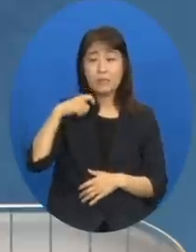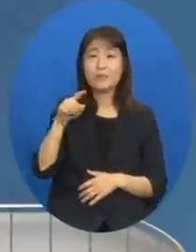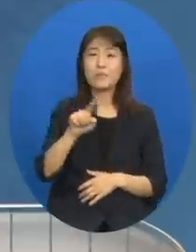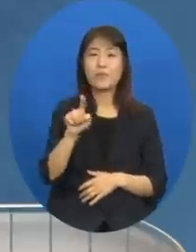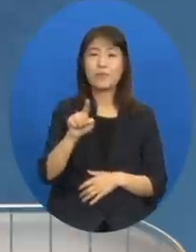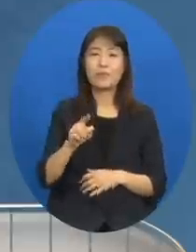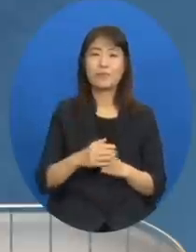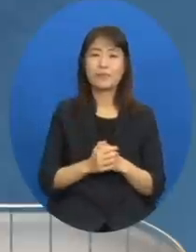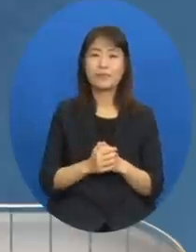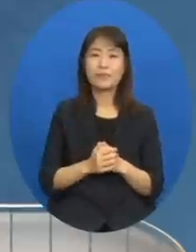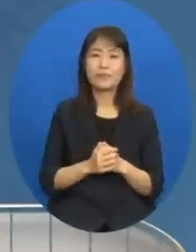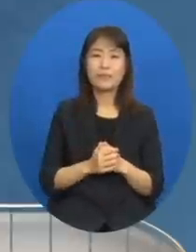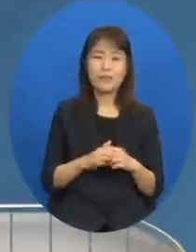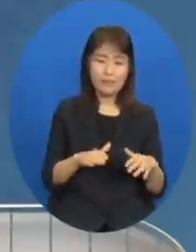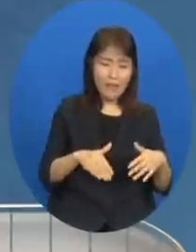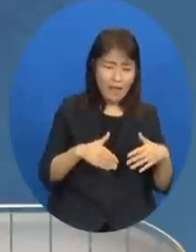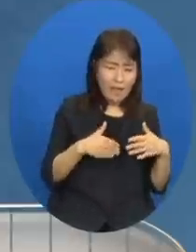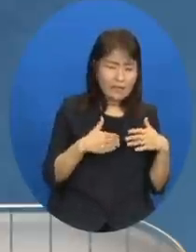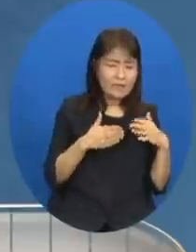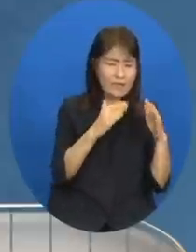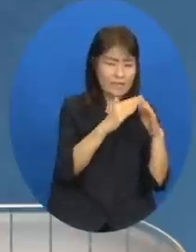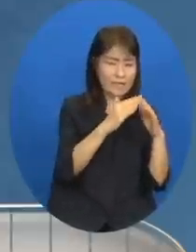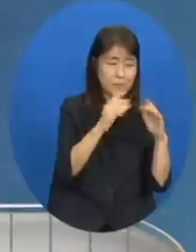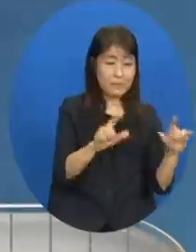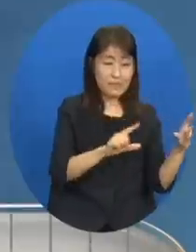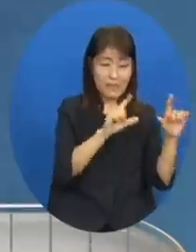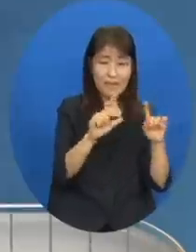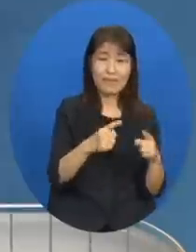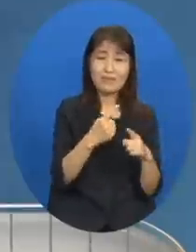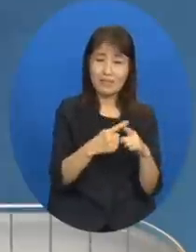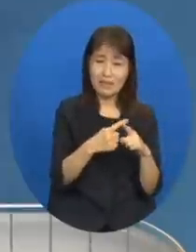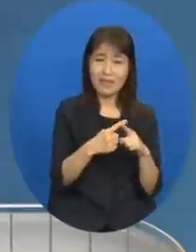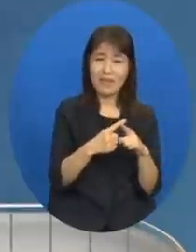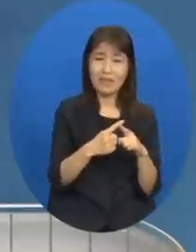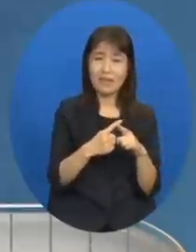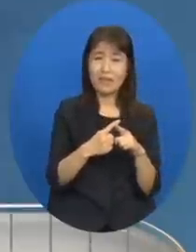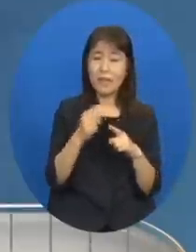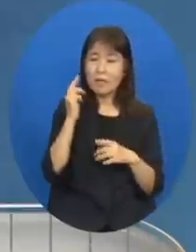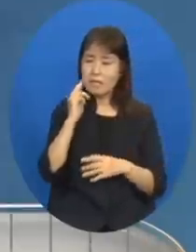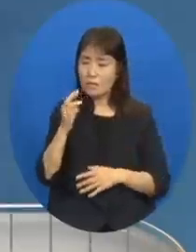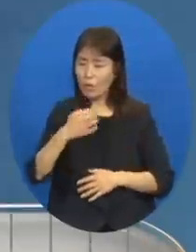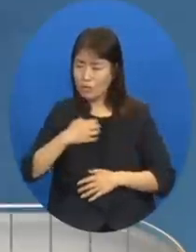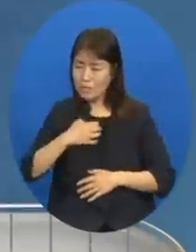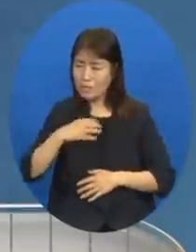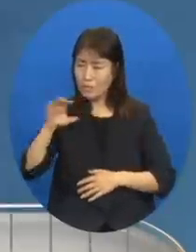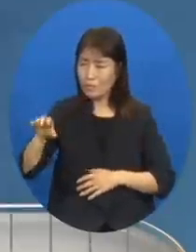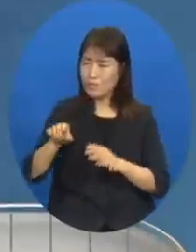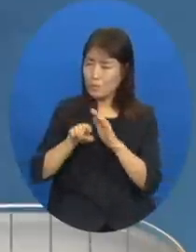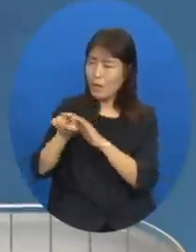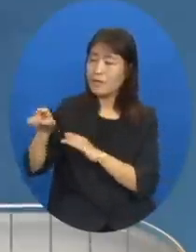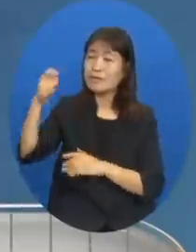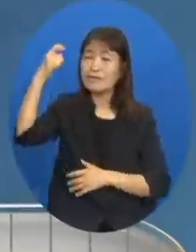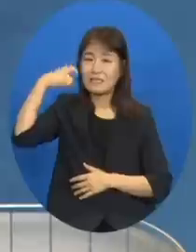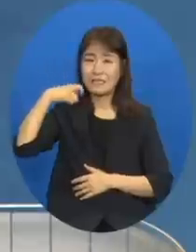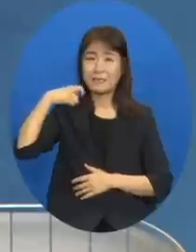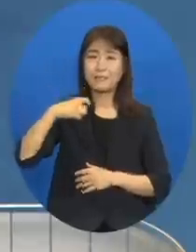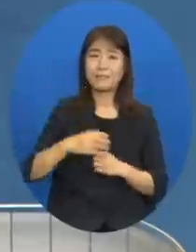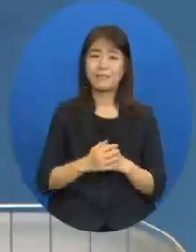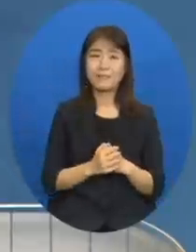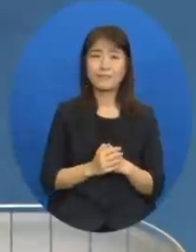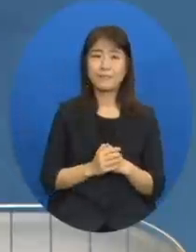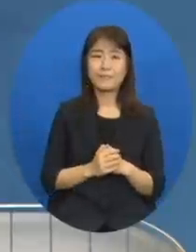들더라구요 온실에 살다가 이제 거친 광야로 나가는 그런 느낌이더라고요 정말